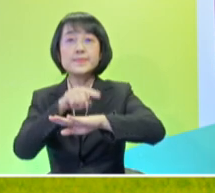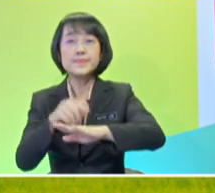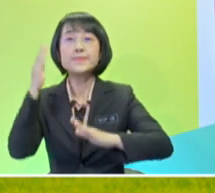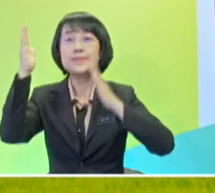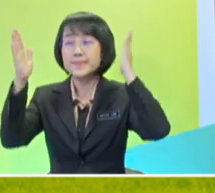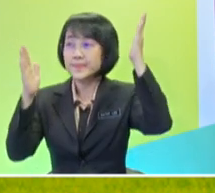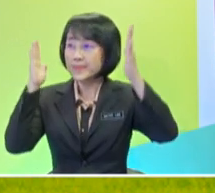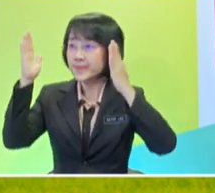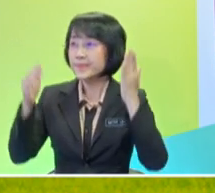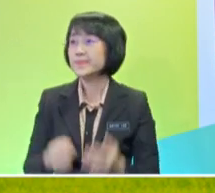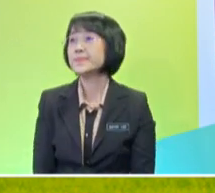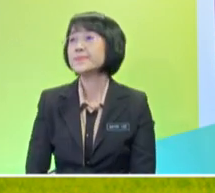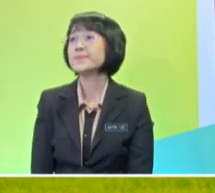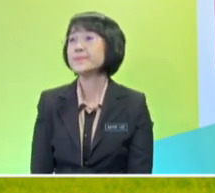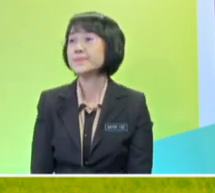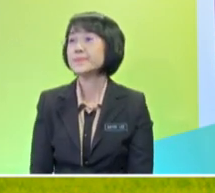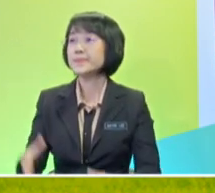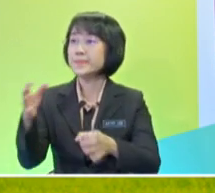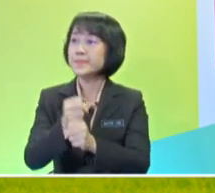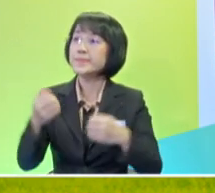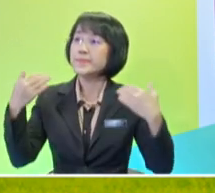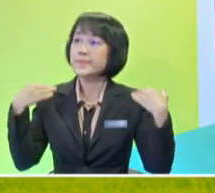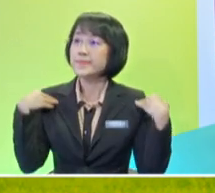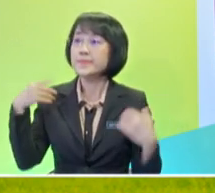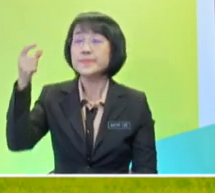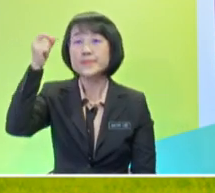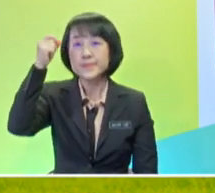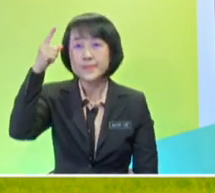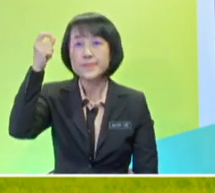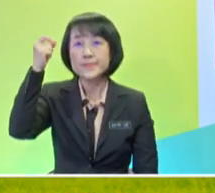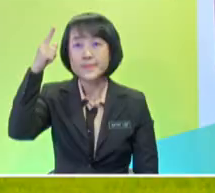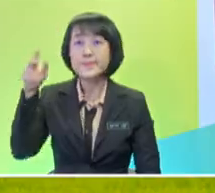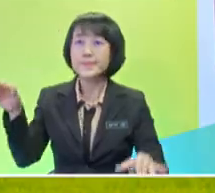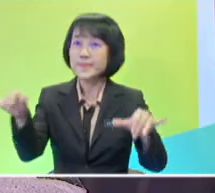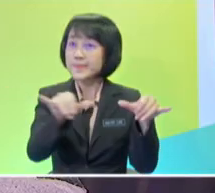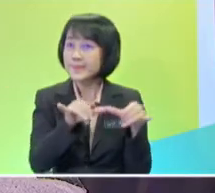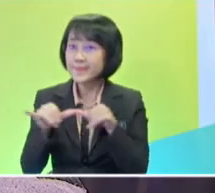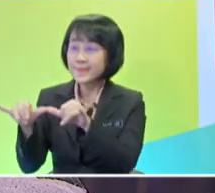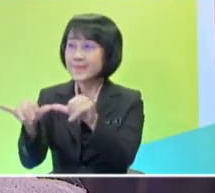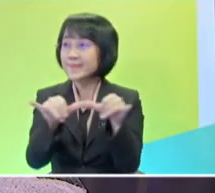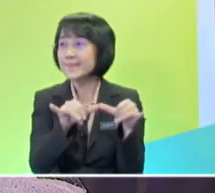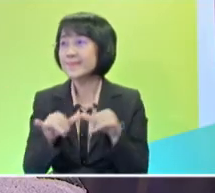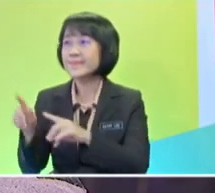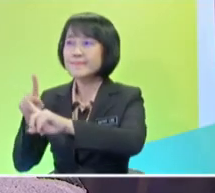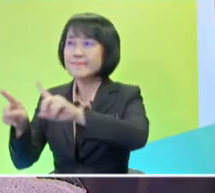dapat mewujudkan perpahaman dalam ke berbagaian kaum di Malaysia